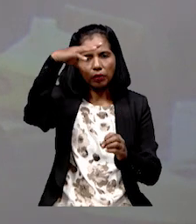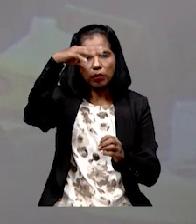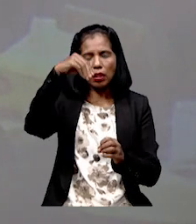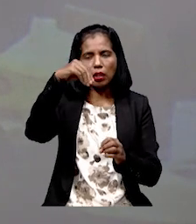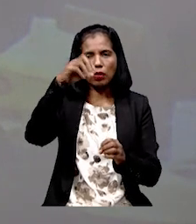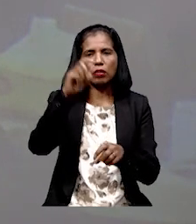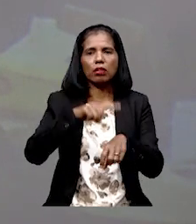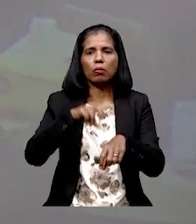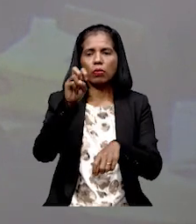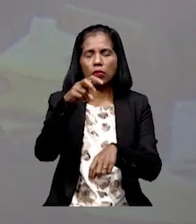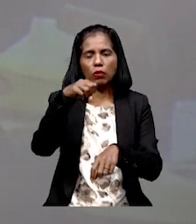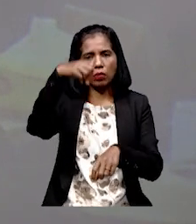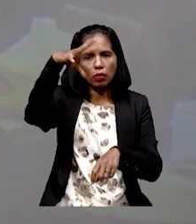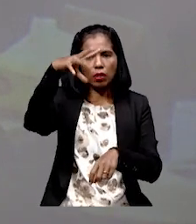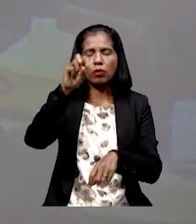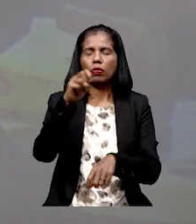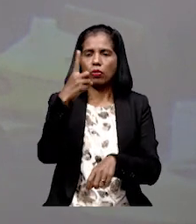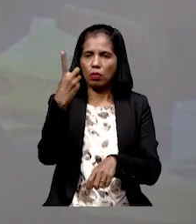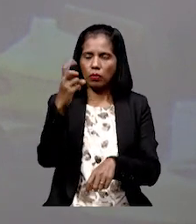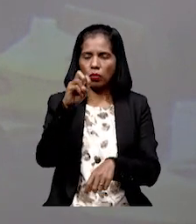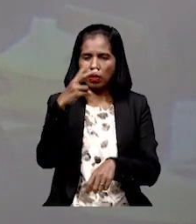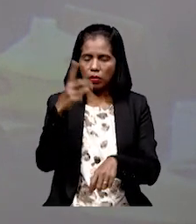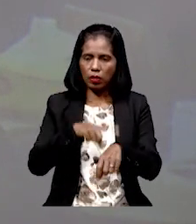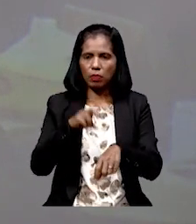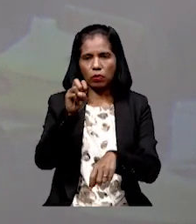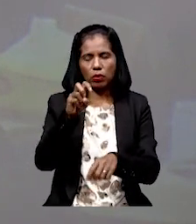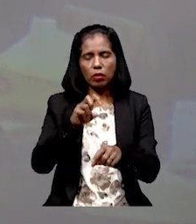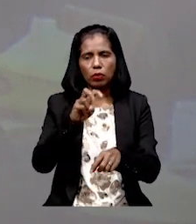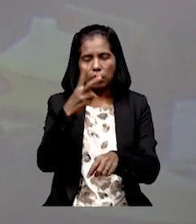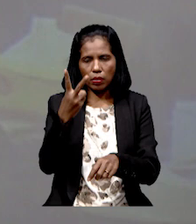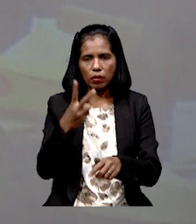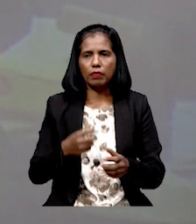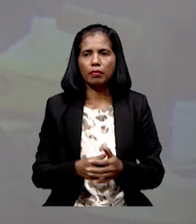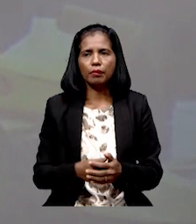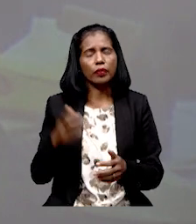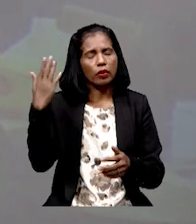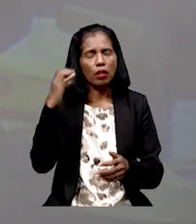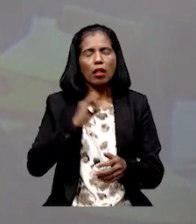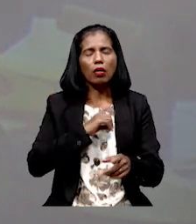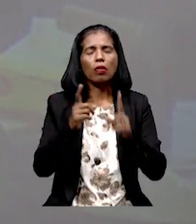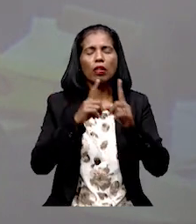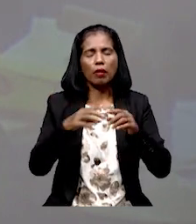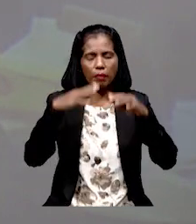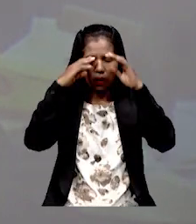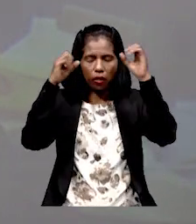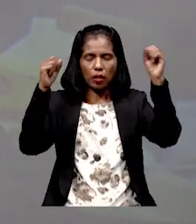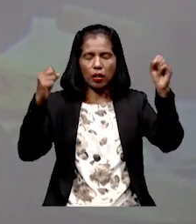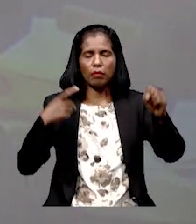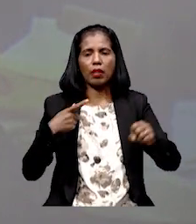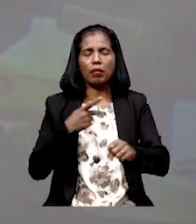joras. To agora na to kolea ne presiden parlamento hata ande angkat o osan sida